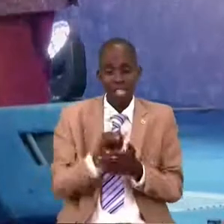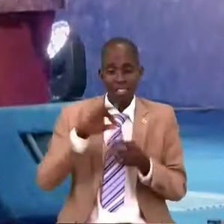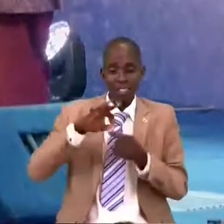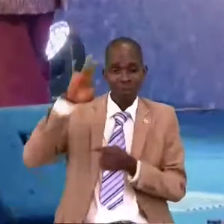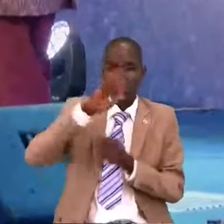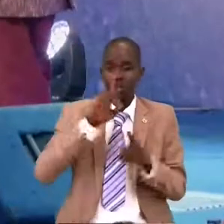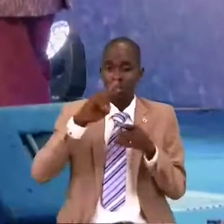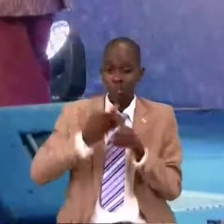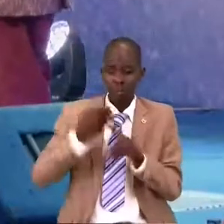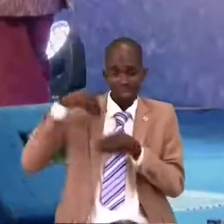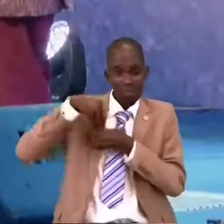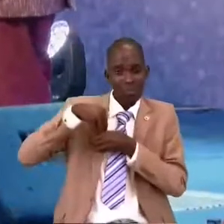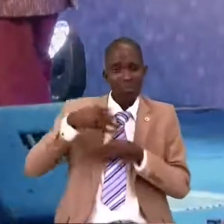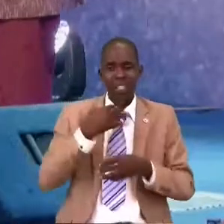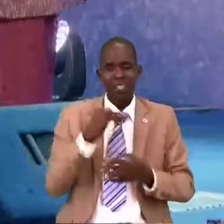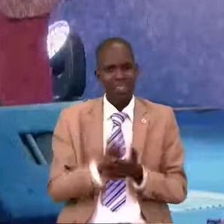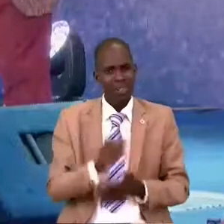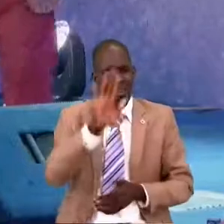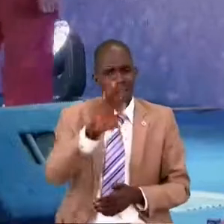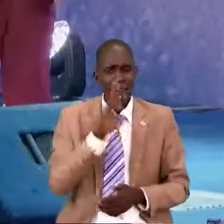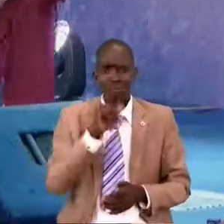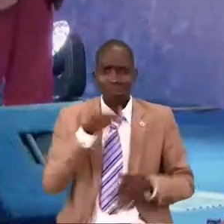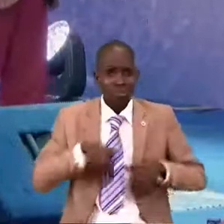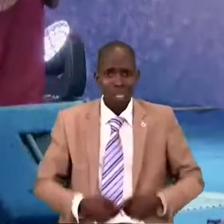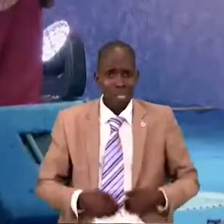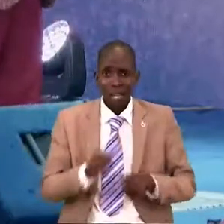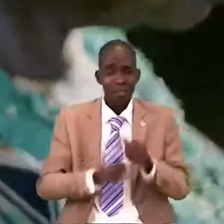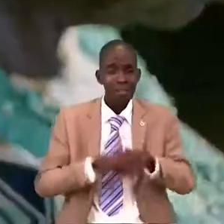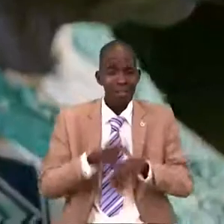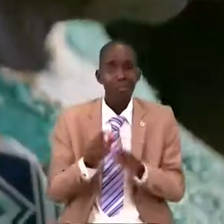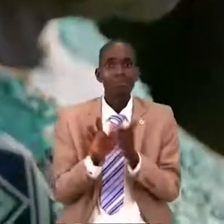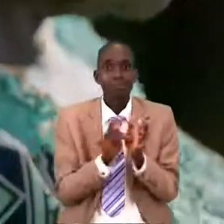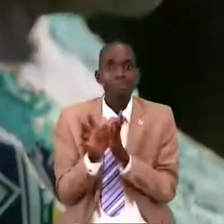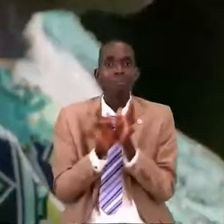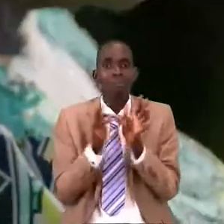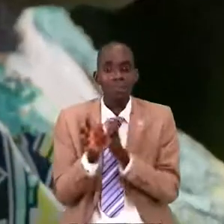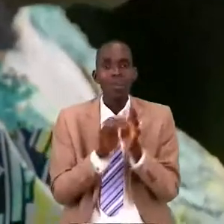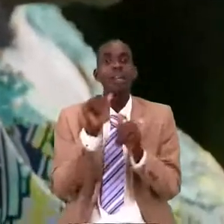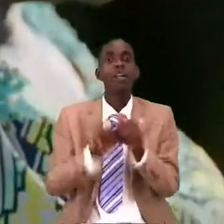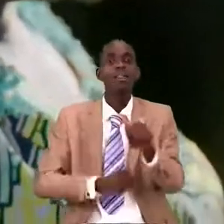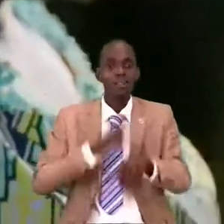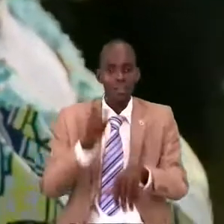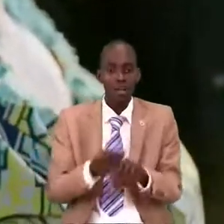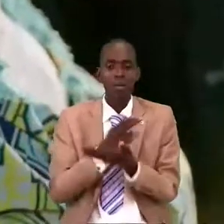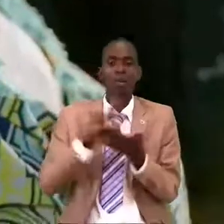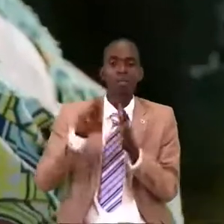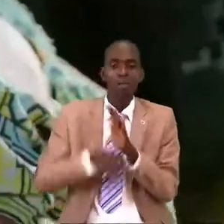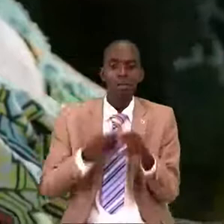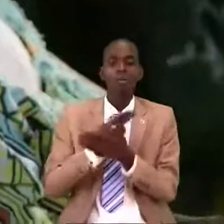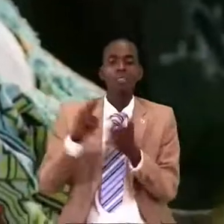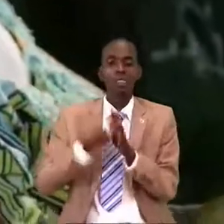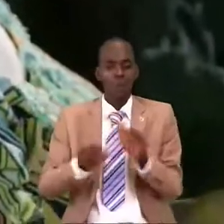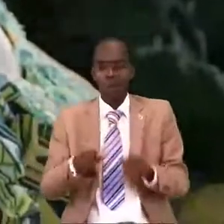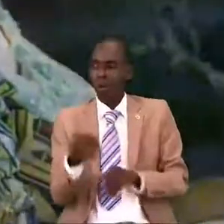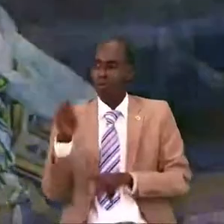sainteté, sainteté, tout le temps là. Les gens jouissent de leur vie, et toi tu es ici, et tu dis saint, saint, saint,